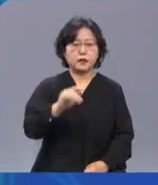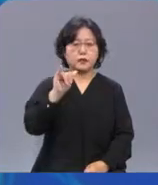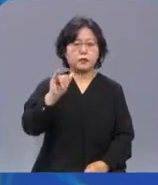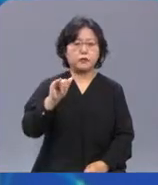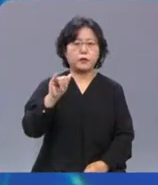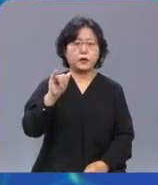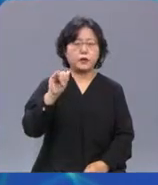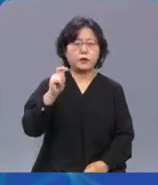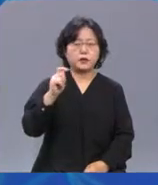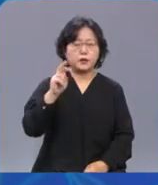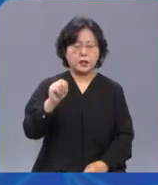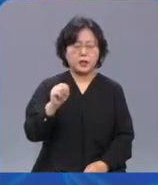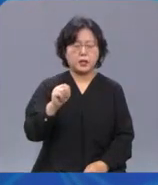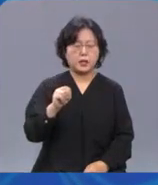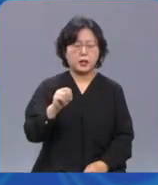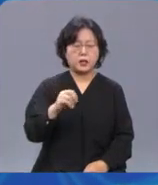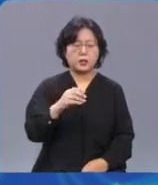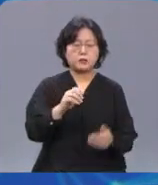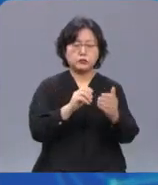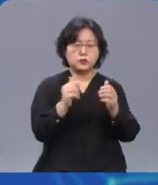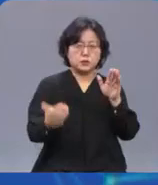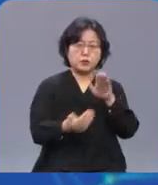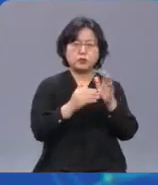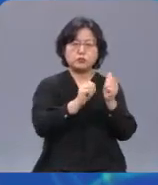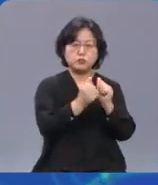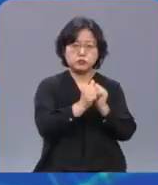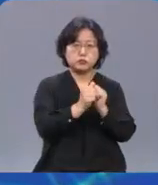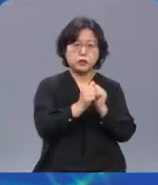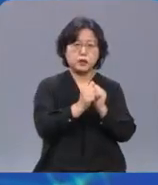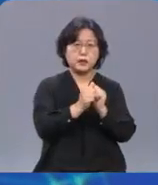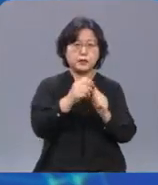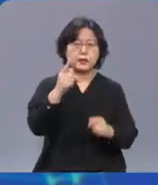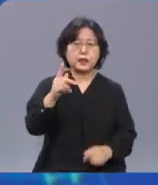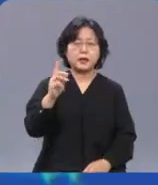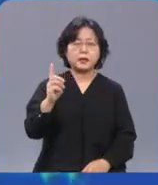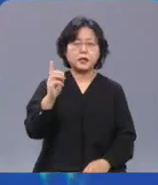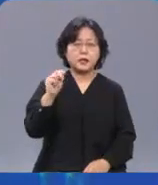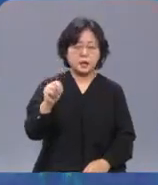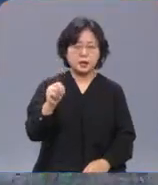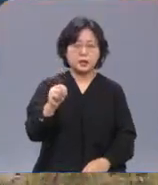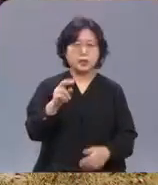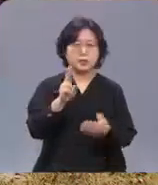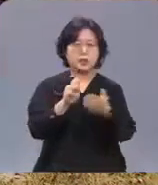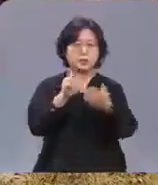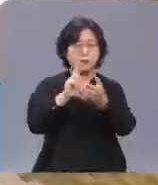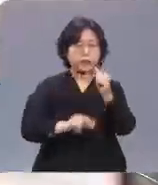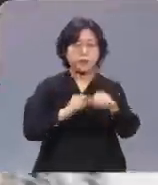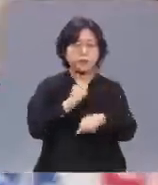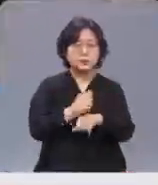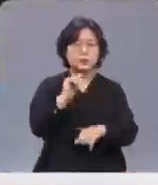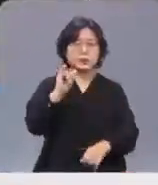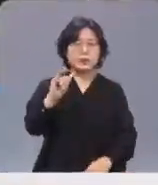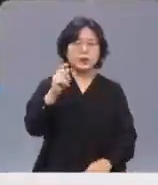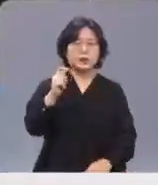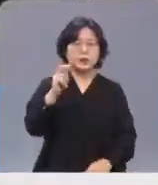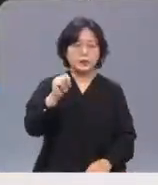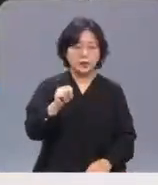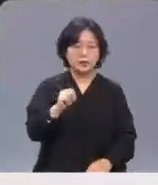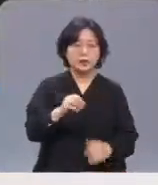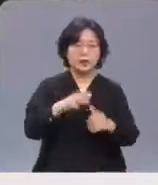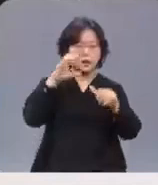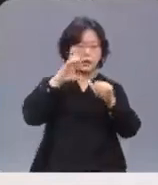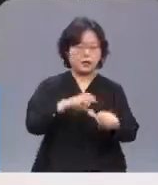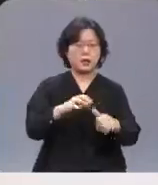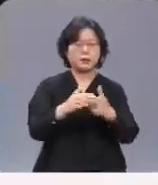YTN의 최대 주주인 한전 KDN이 보유 중인 지분을 모두 매각하자 YTN 노조가 강압에 의한 졸속